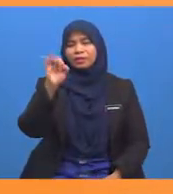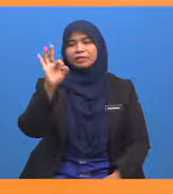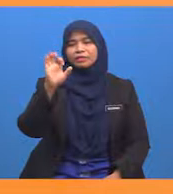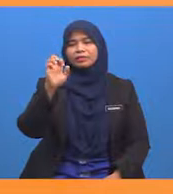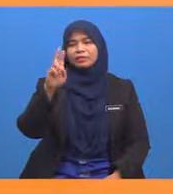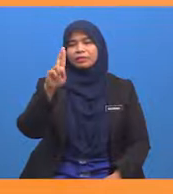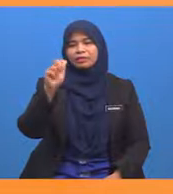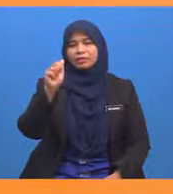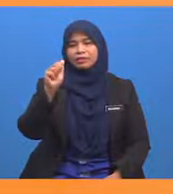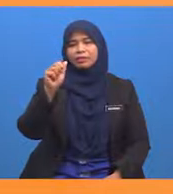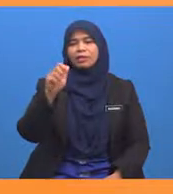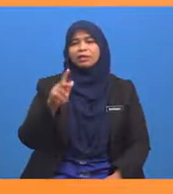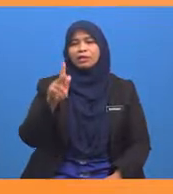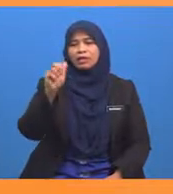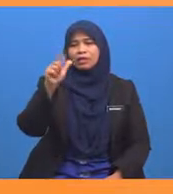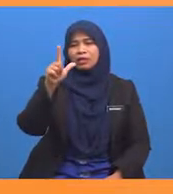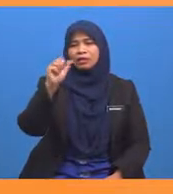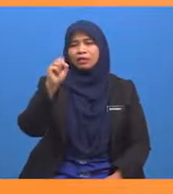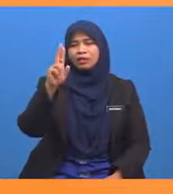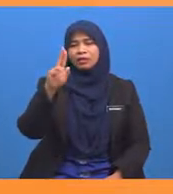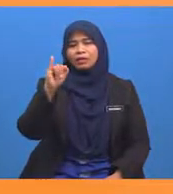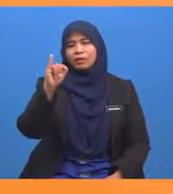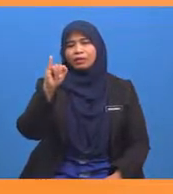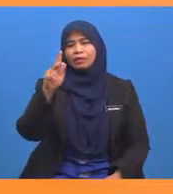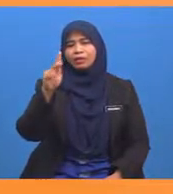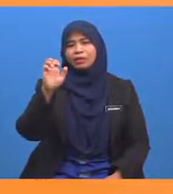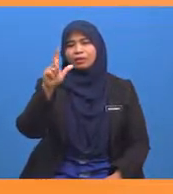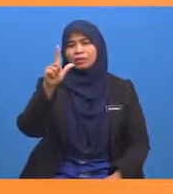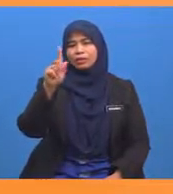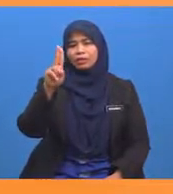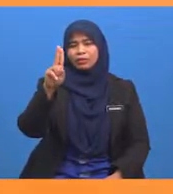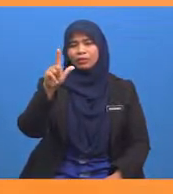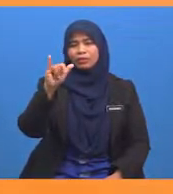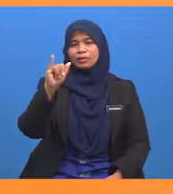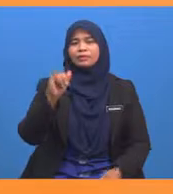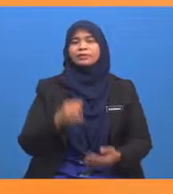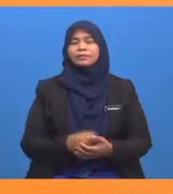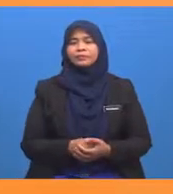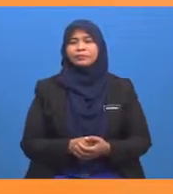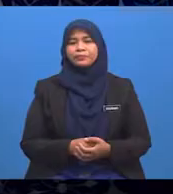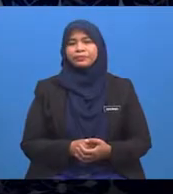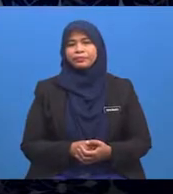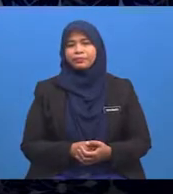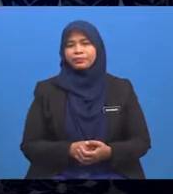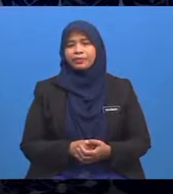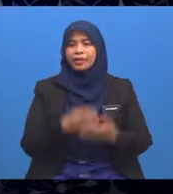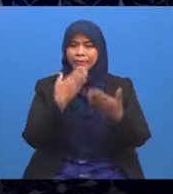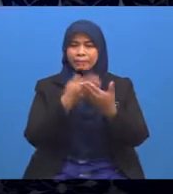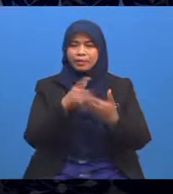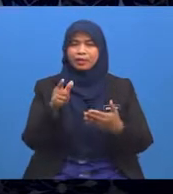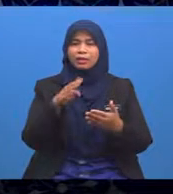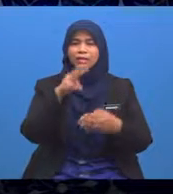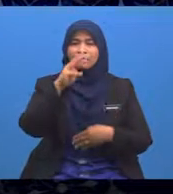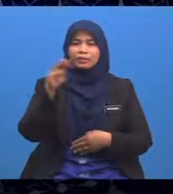aloi, keluli, aluminium dan polikarbonat. Baiklah,